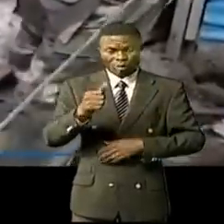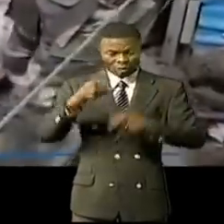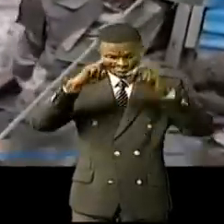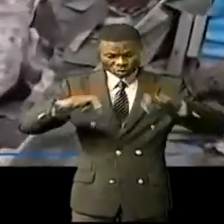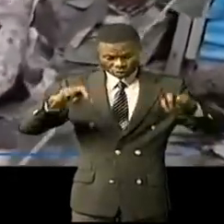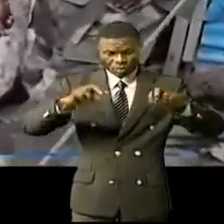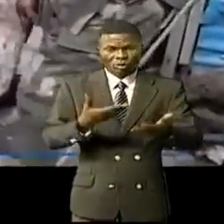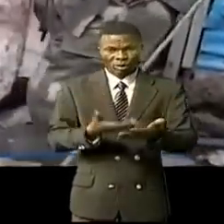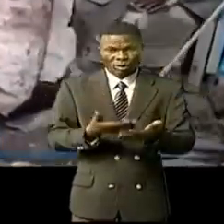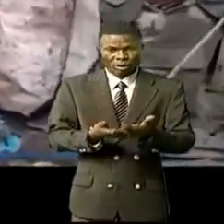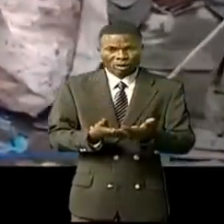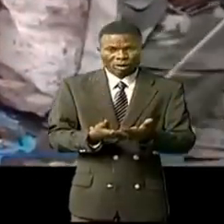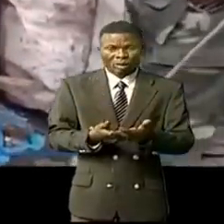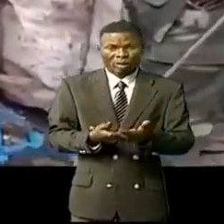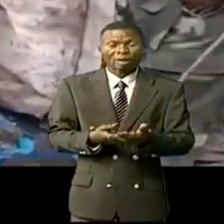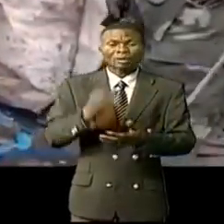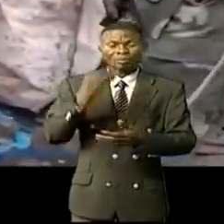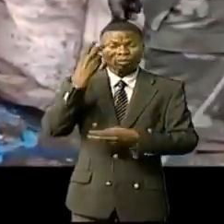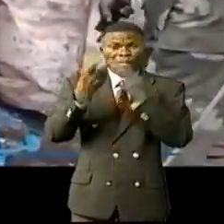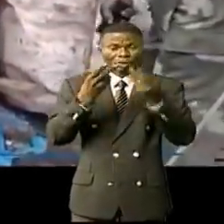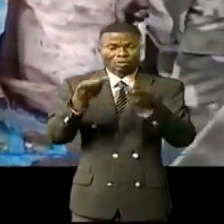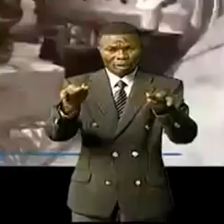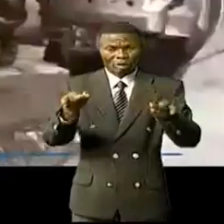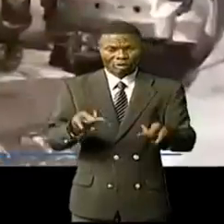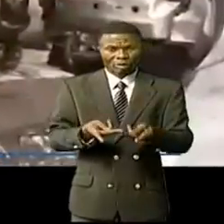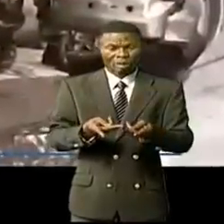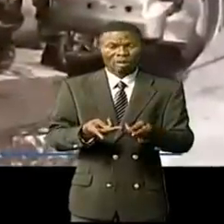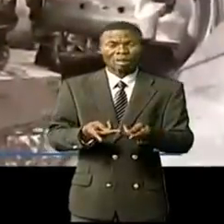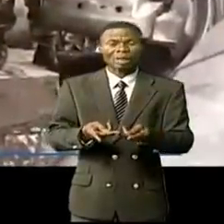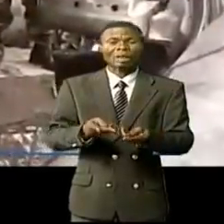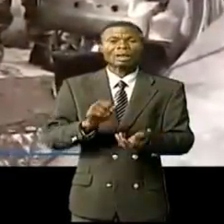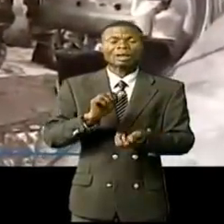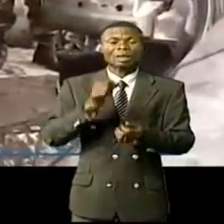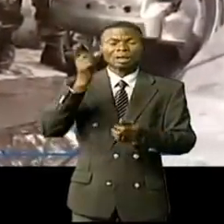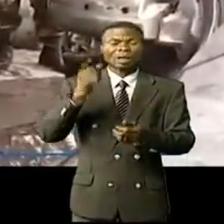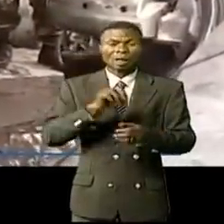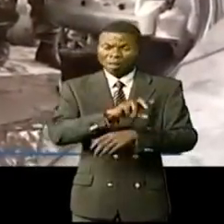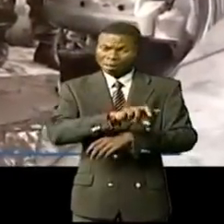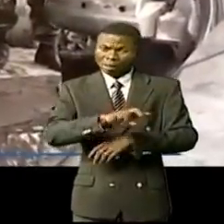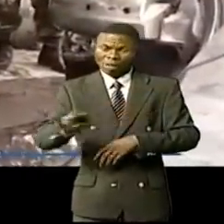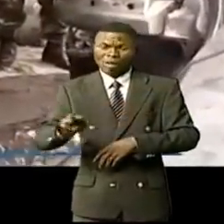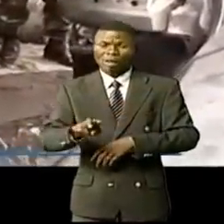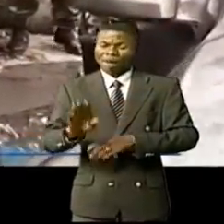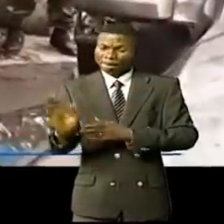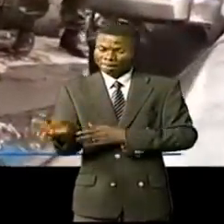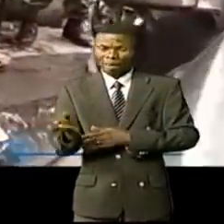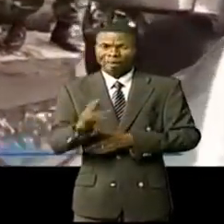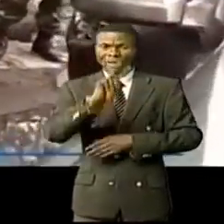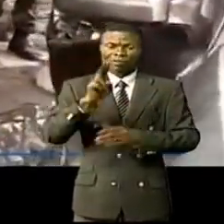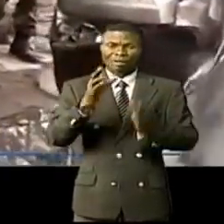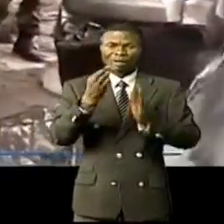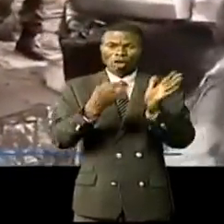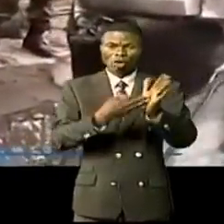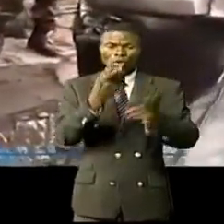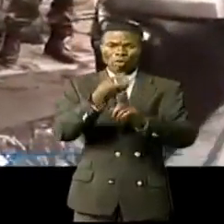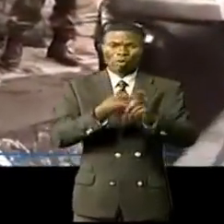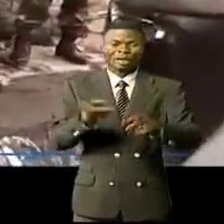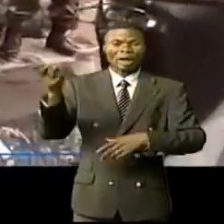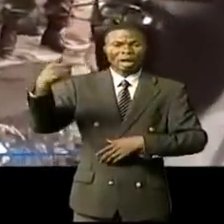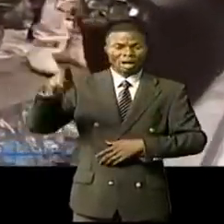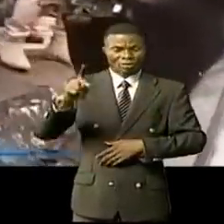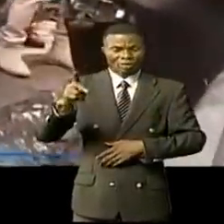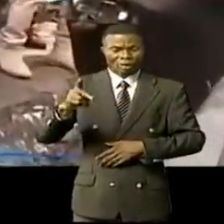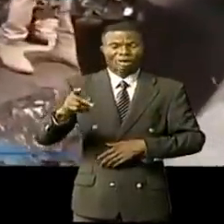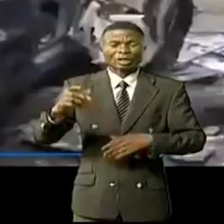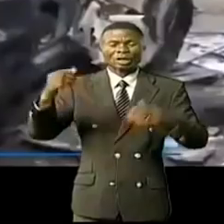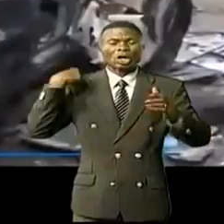enquêteurs. Au terme d'une descente sur le lieu du drame, aux premières heures de ce vendredi 8 avril, l'autorité provinciale s'est dit